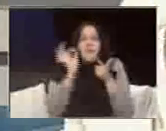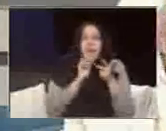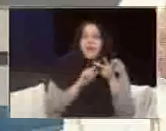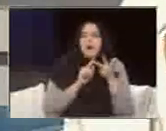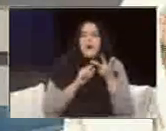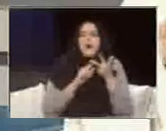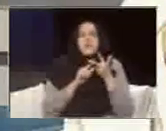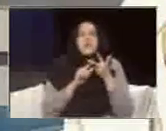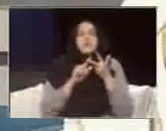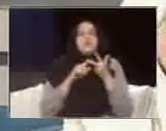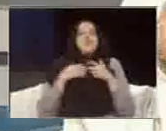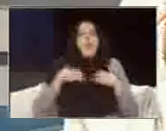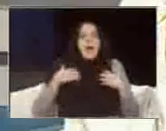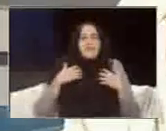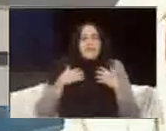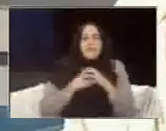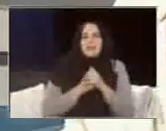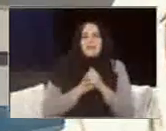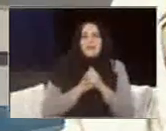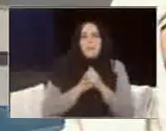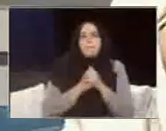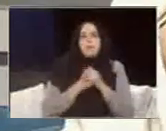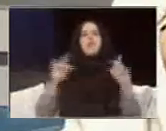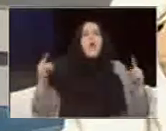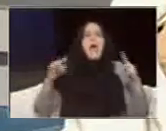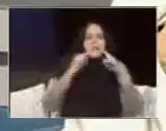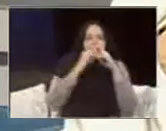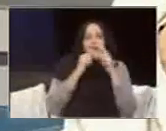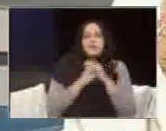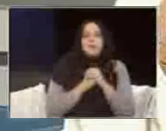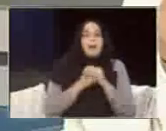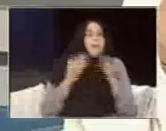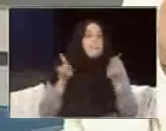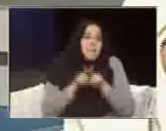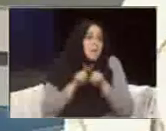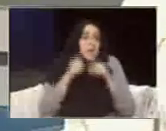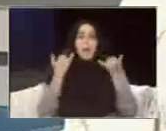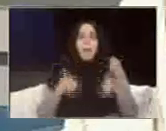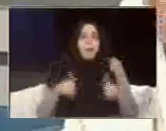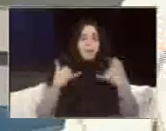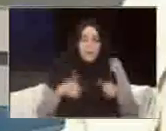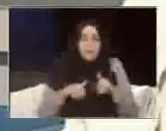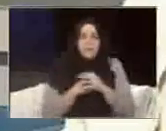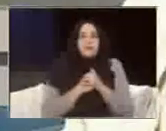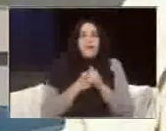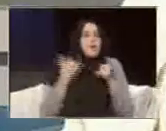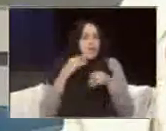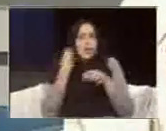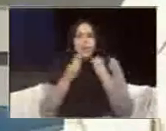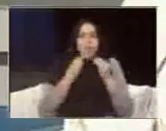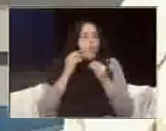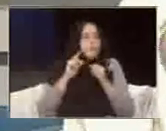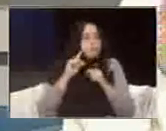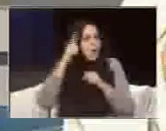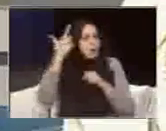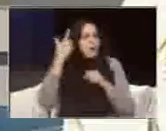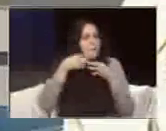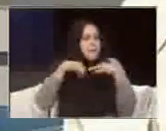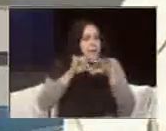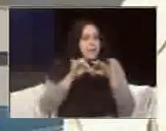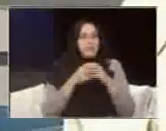كثيرة، في علم الجغرافيا إلى آخره. ونقرأ عن علمائنا في الجزائر وفي غير الجزائر، يعني في عمق أمتنا